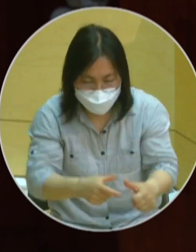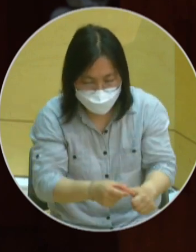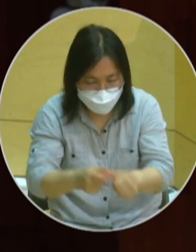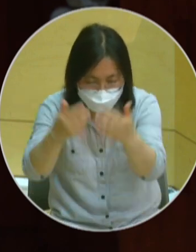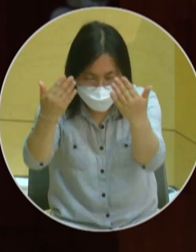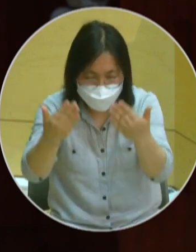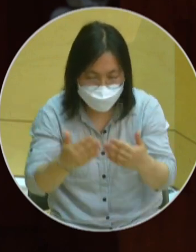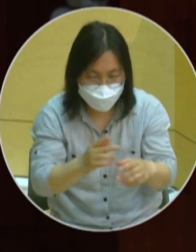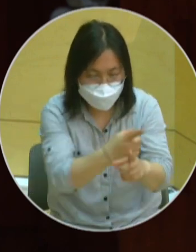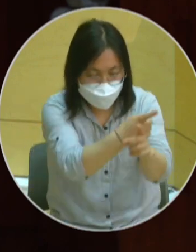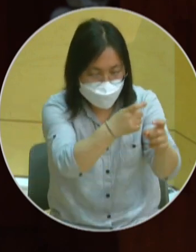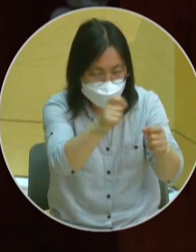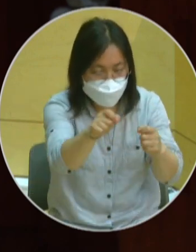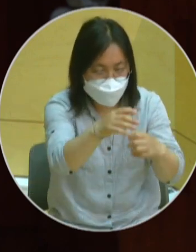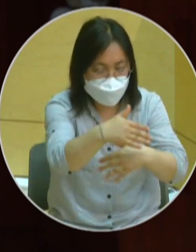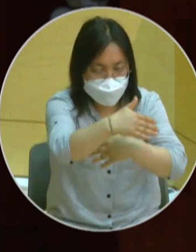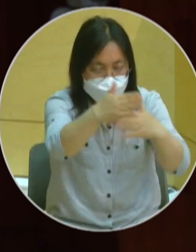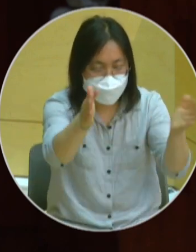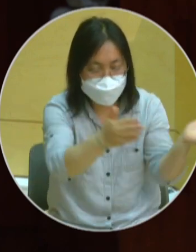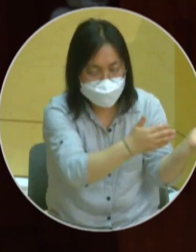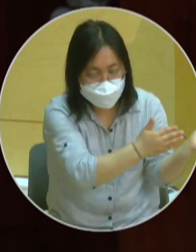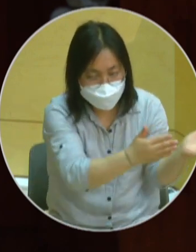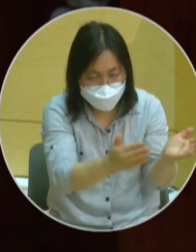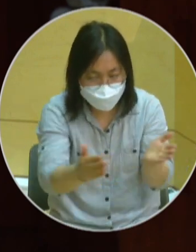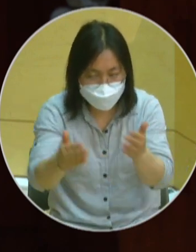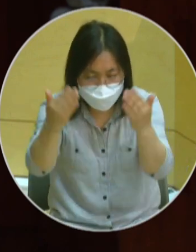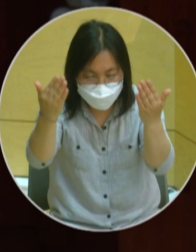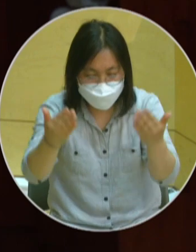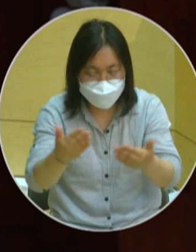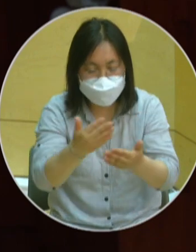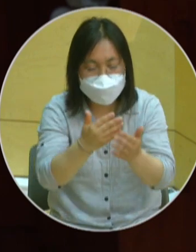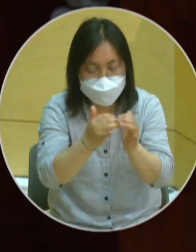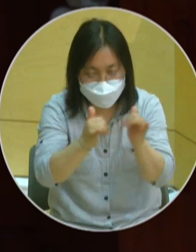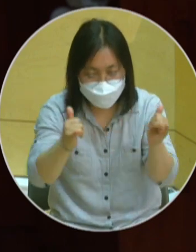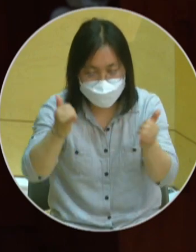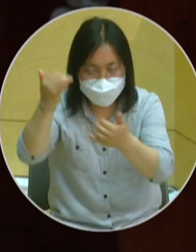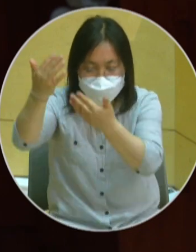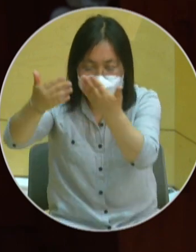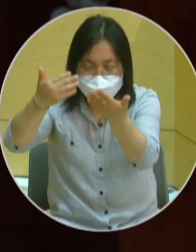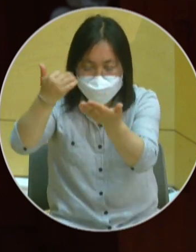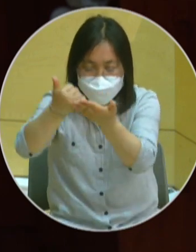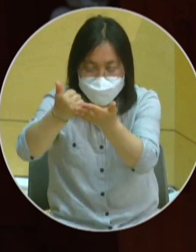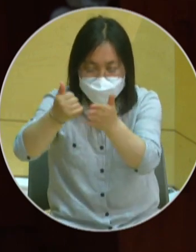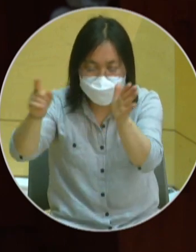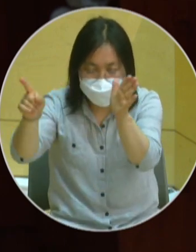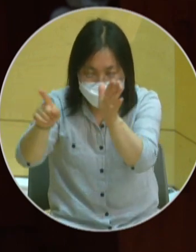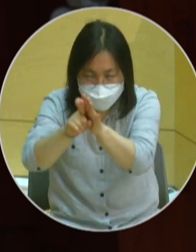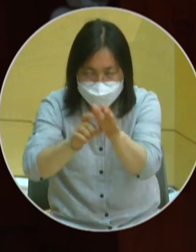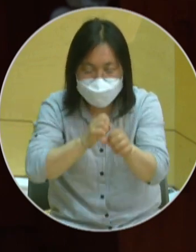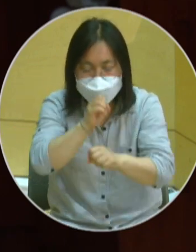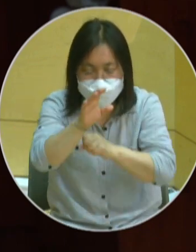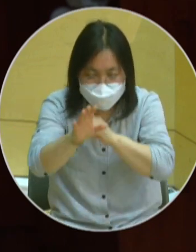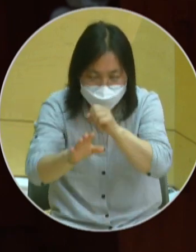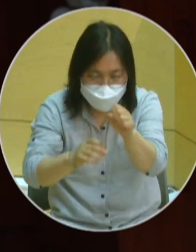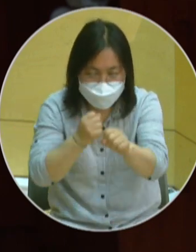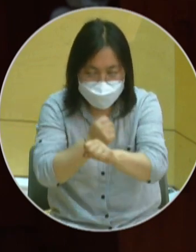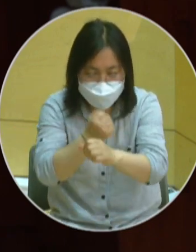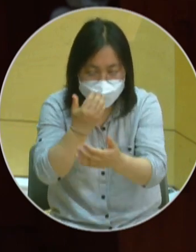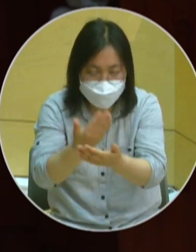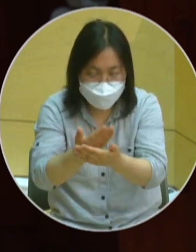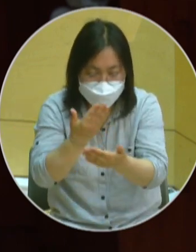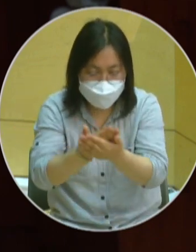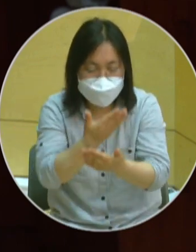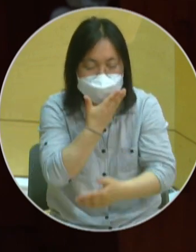앞에서도 상을 차려주시는 분이 우리 주님이심을 믿음으로 고백하는 삶 살게 하시고,